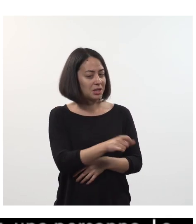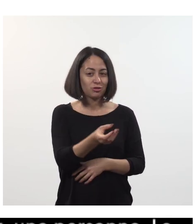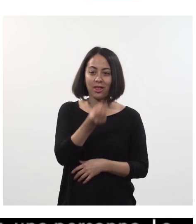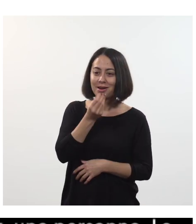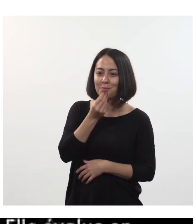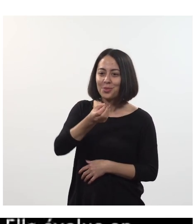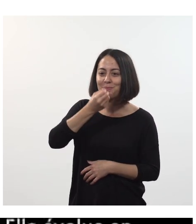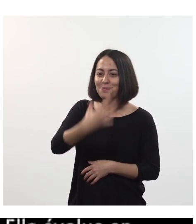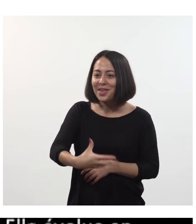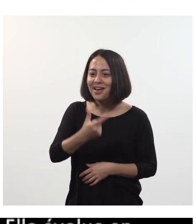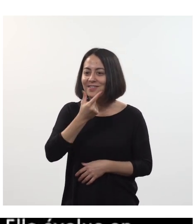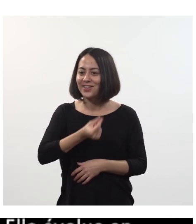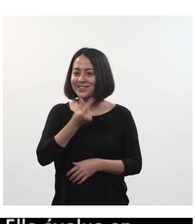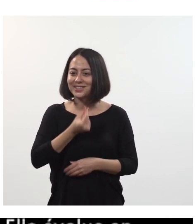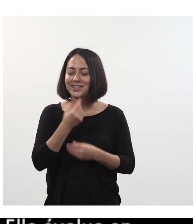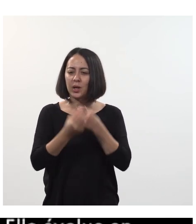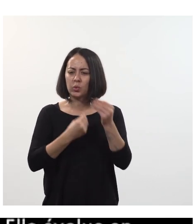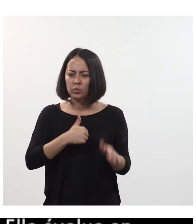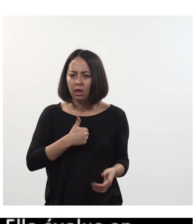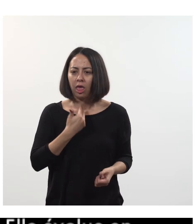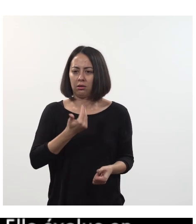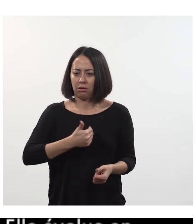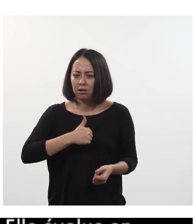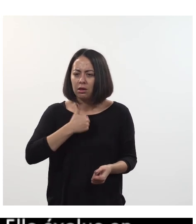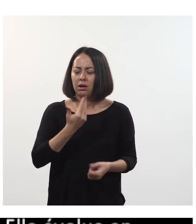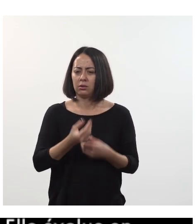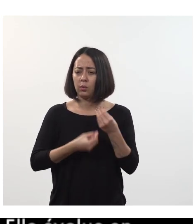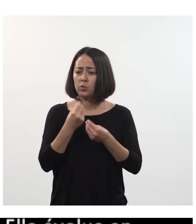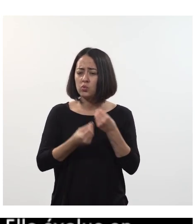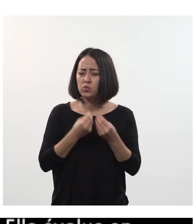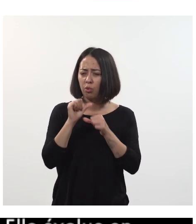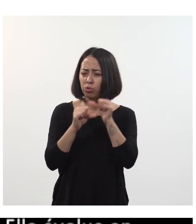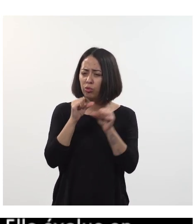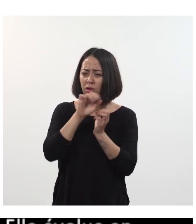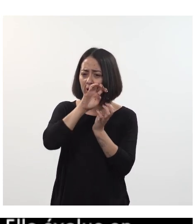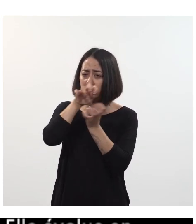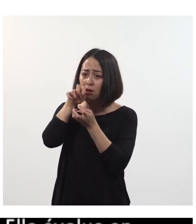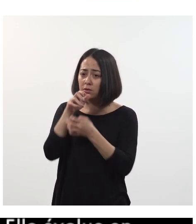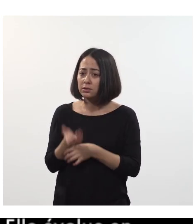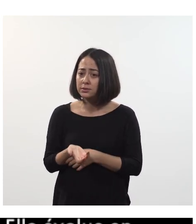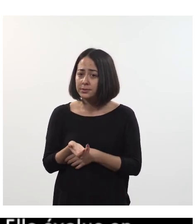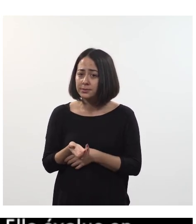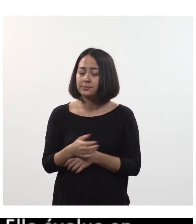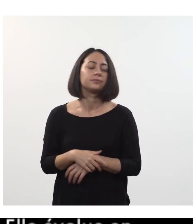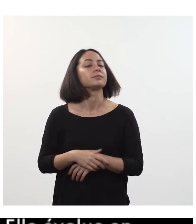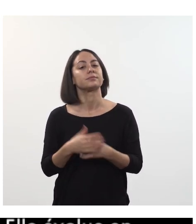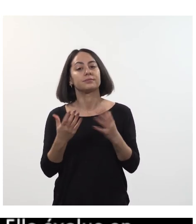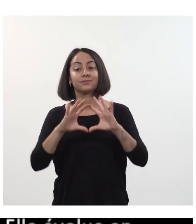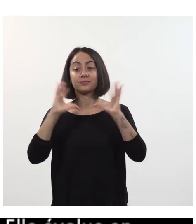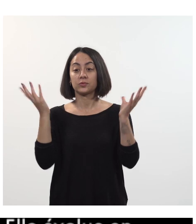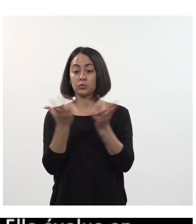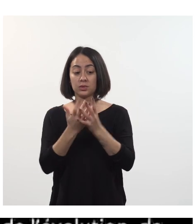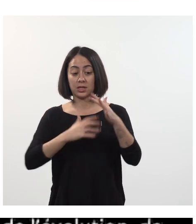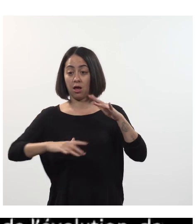facilement, d'autres où il y aura du reflux parce qu'il peut y avoir de la douleur, des douleurs dentaires et autres. Donc il faut prendre tout ça en compte, hein, l'environnement de la personne,